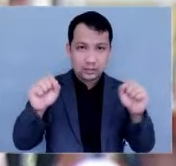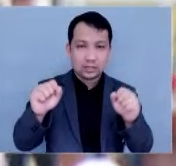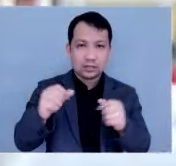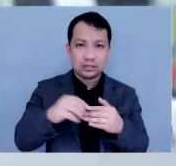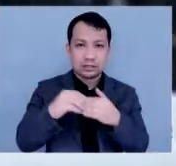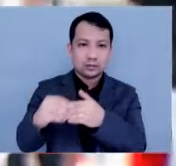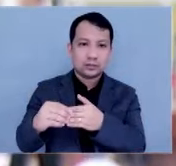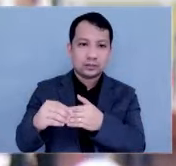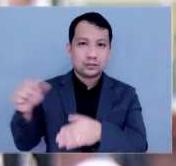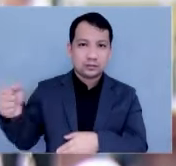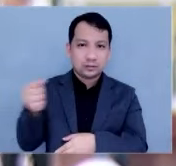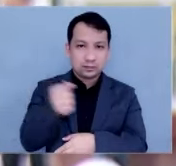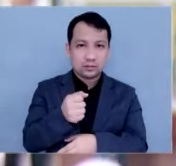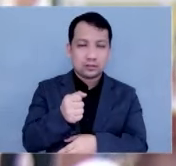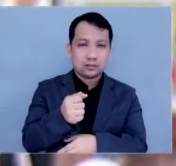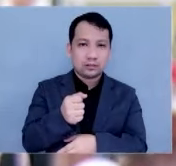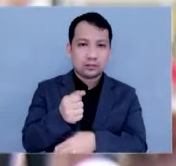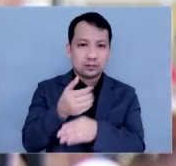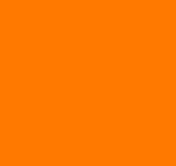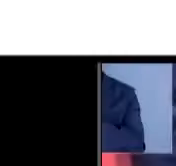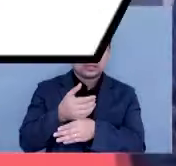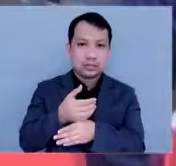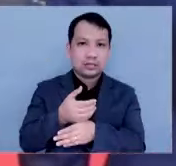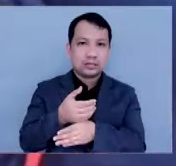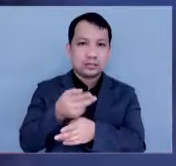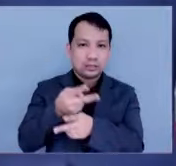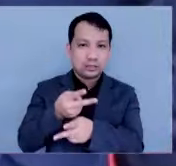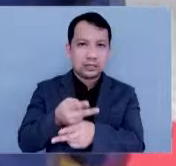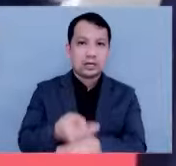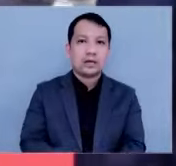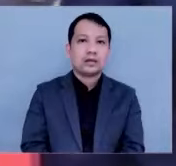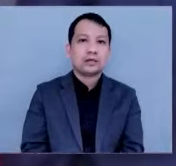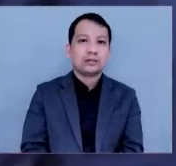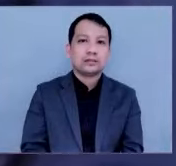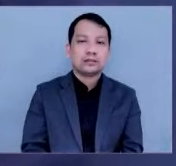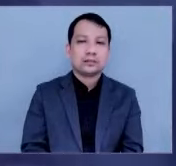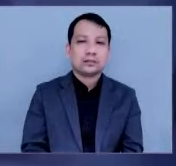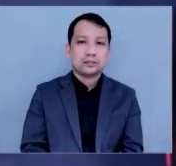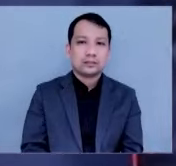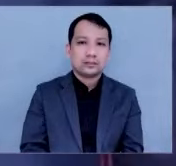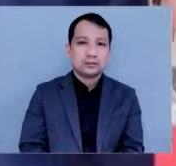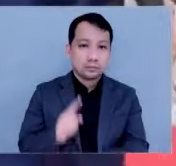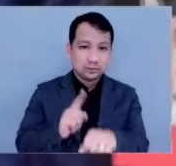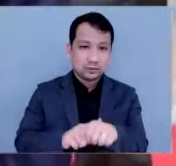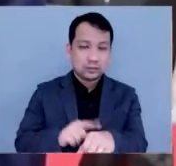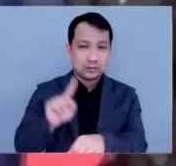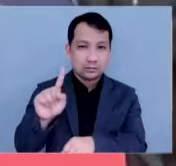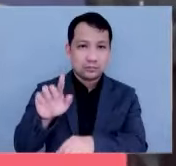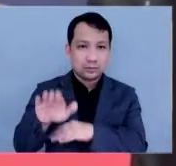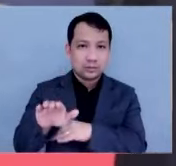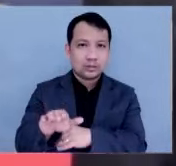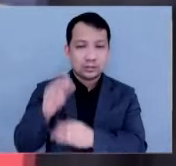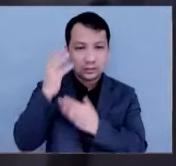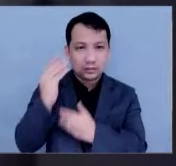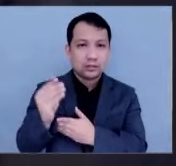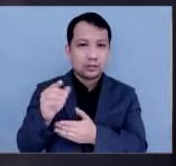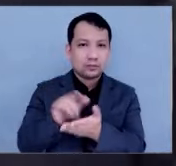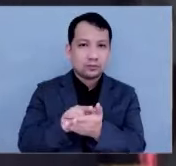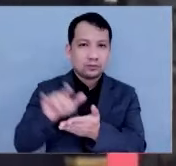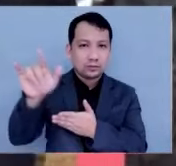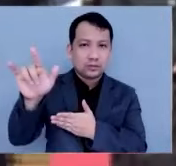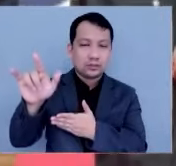itinalaga niya bilang caretaker Pasado 1 ng hapon kanina nang Tumulak papuntang